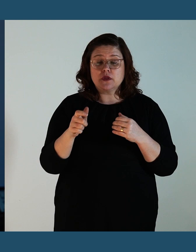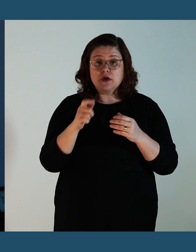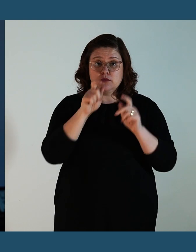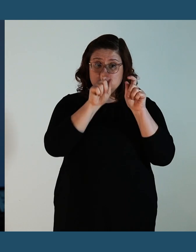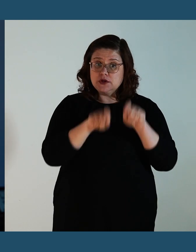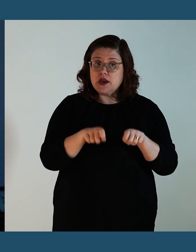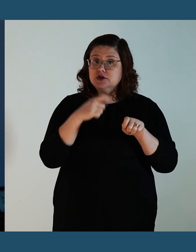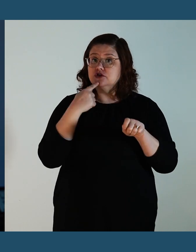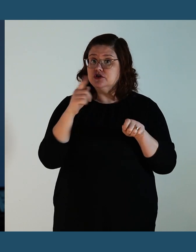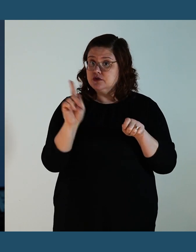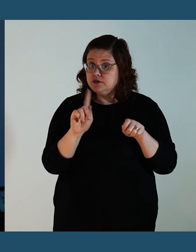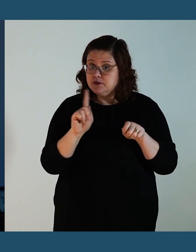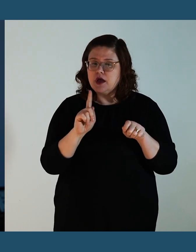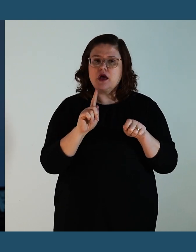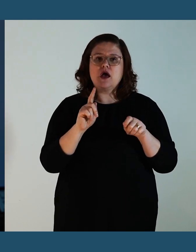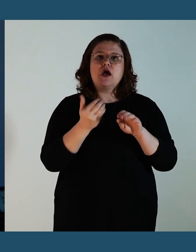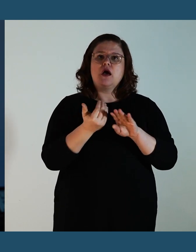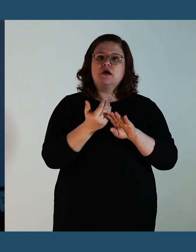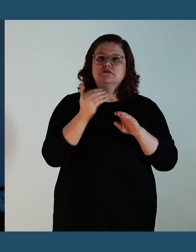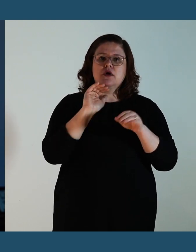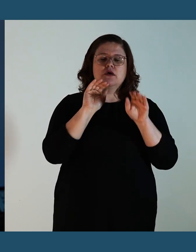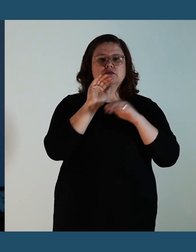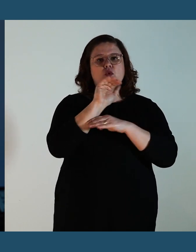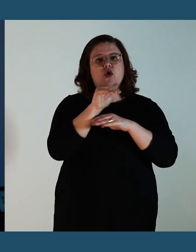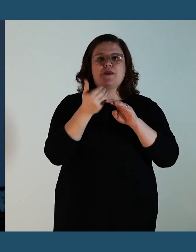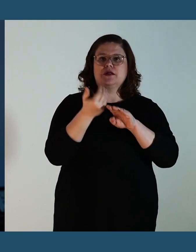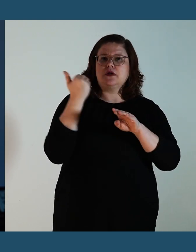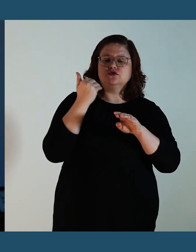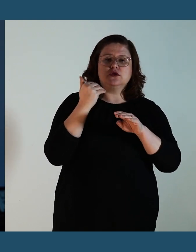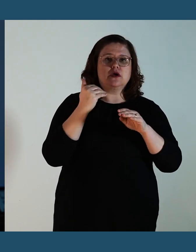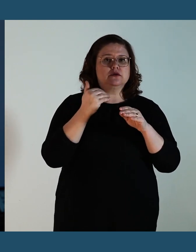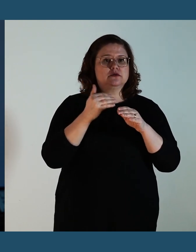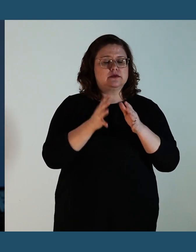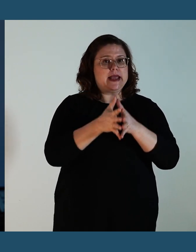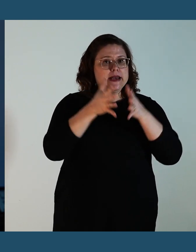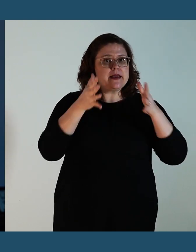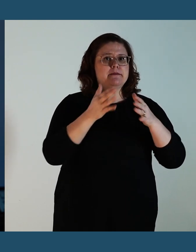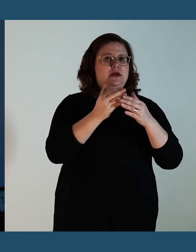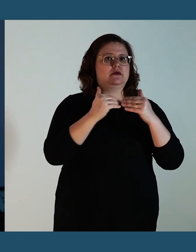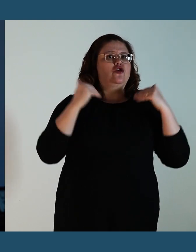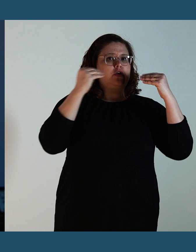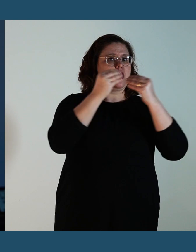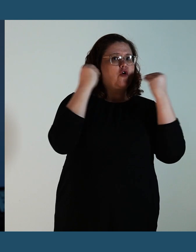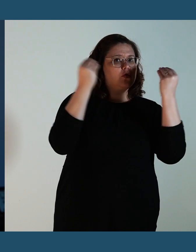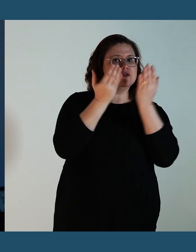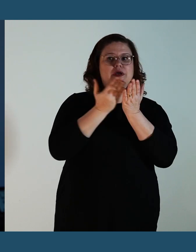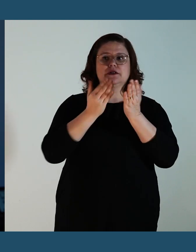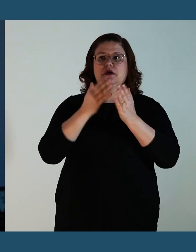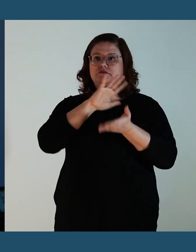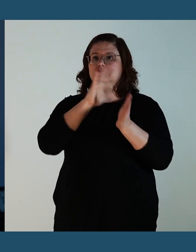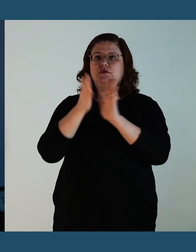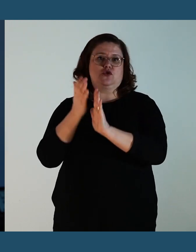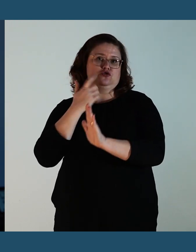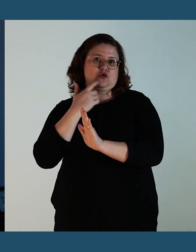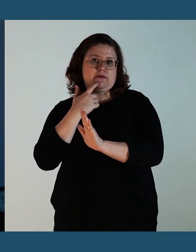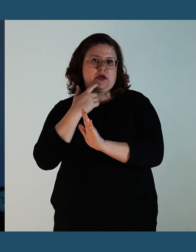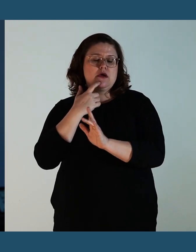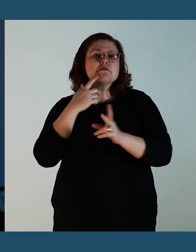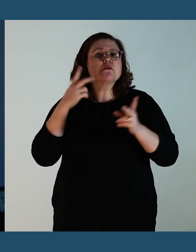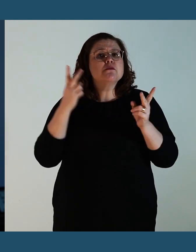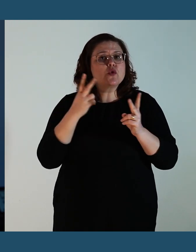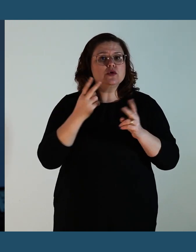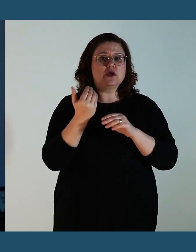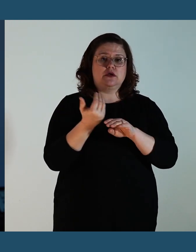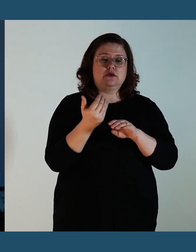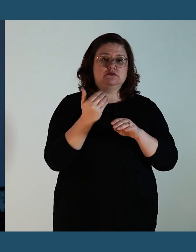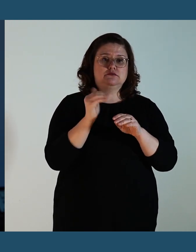Suomessa ulkomaalaistaustaisista suurempi osa on korkeasti koulutettuja kuin koko väestöstä. Tästä huolimatta ulkomaalaistaustaiset